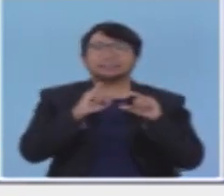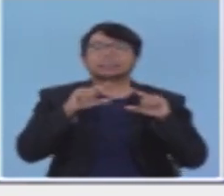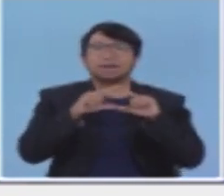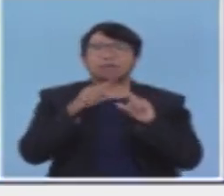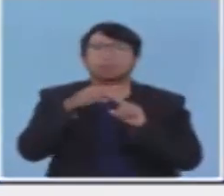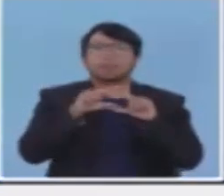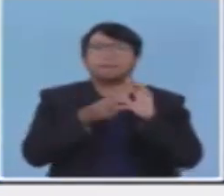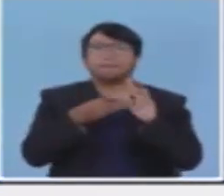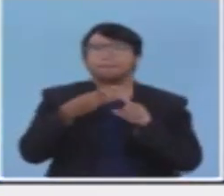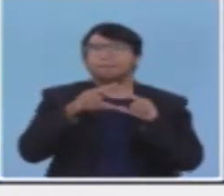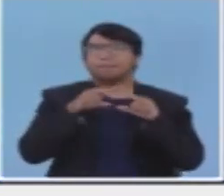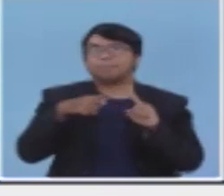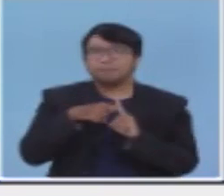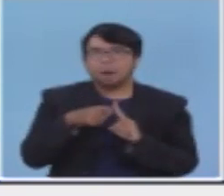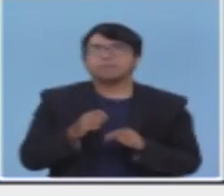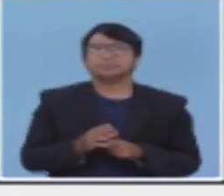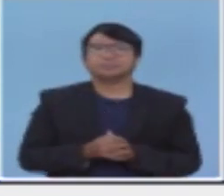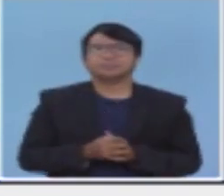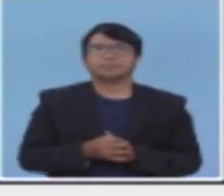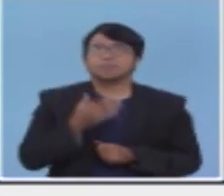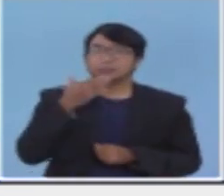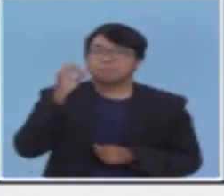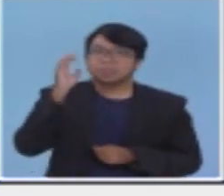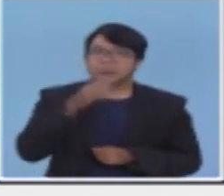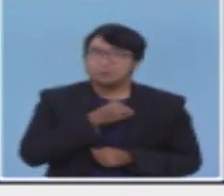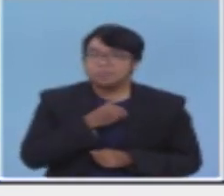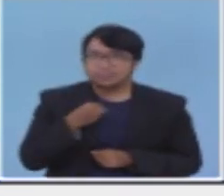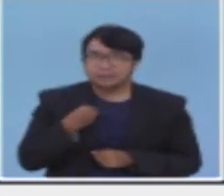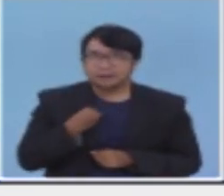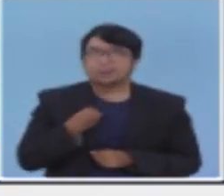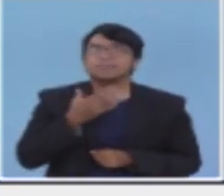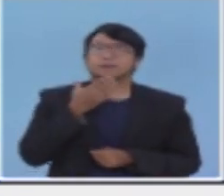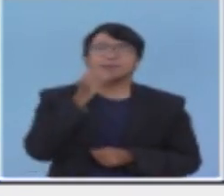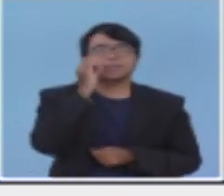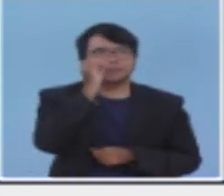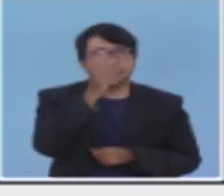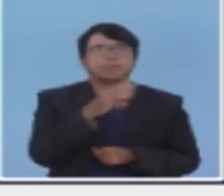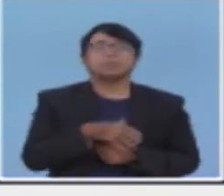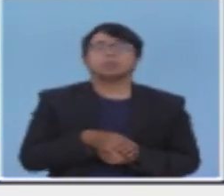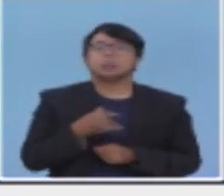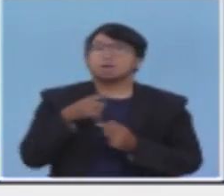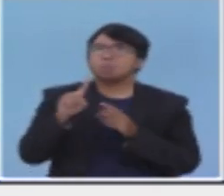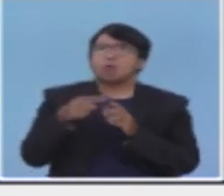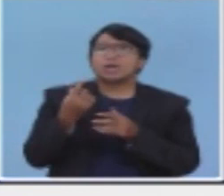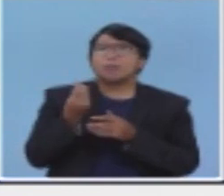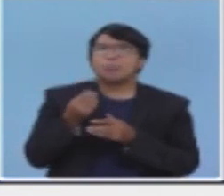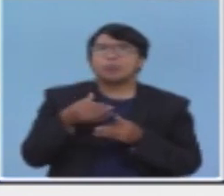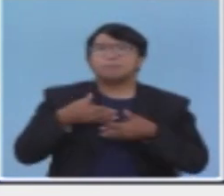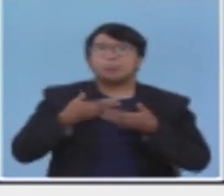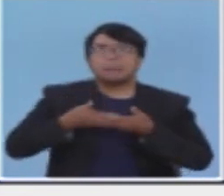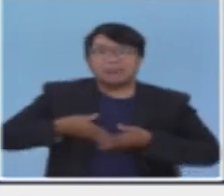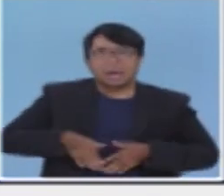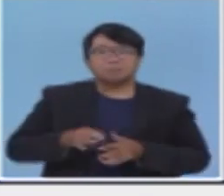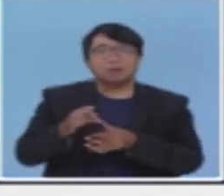Selamat siang, Dok. Selamat siang, Mas. Dok, ini sejak kapan bayi baru lahir menggunakan face shield? Jadi